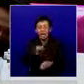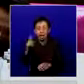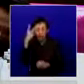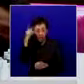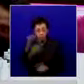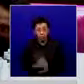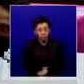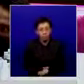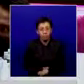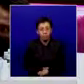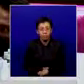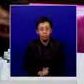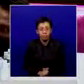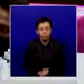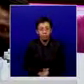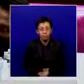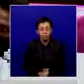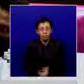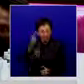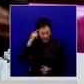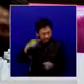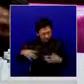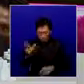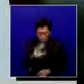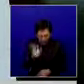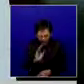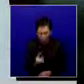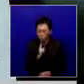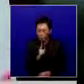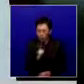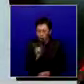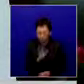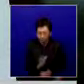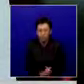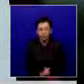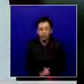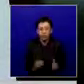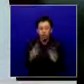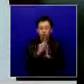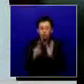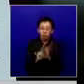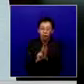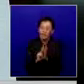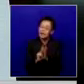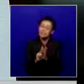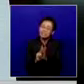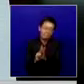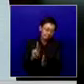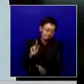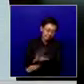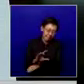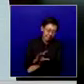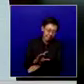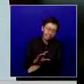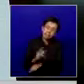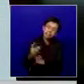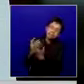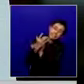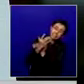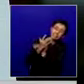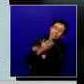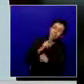จารณ์ห้ามเห็นต่างใช้กฎหมายคุมอยู่กดหัวไว้ใครวิจารณ์ไม่ได้ทั้ง